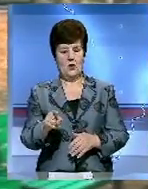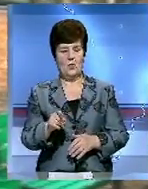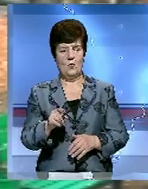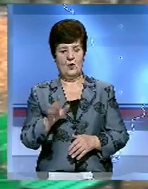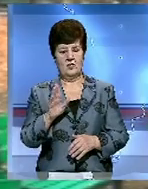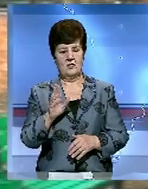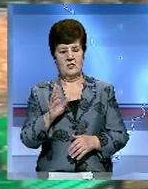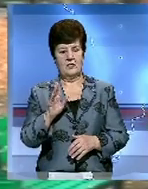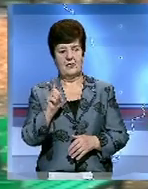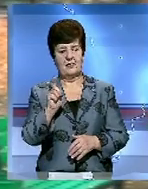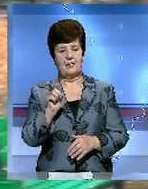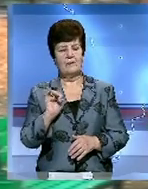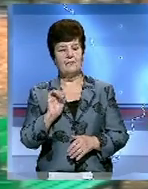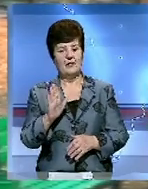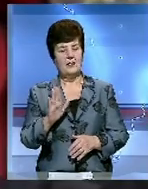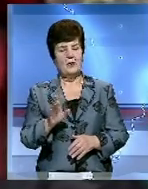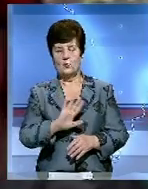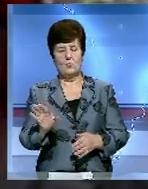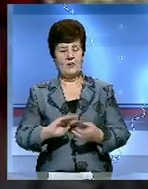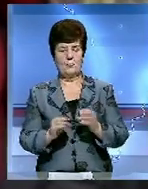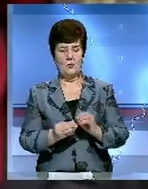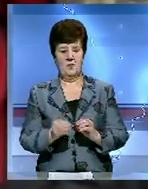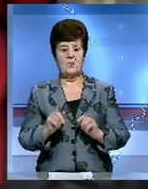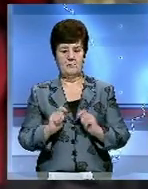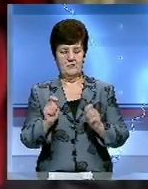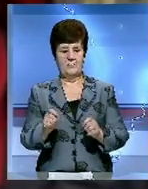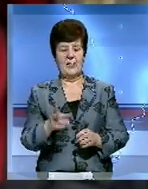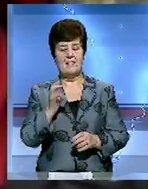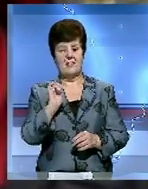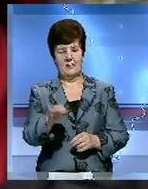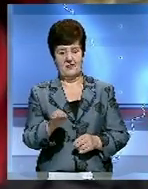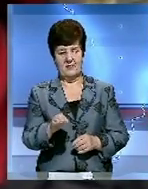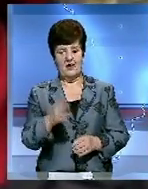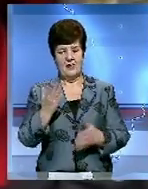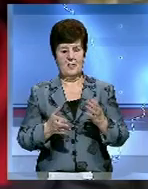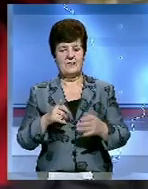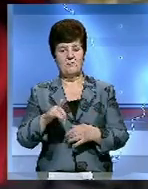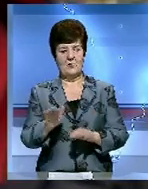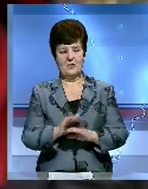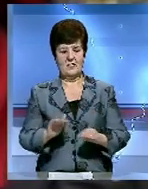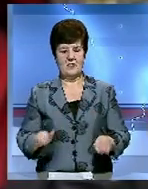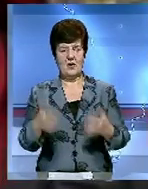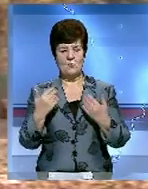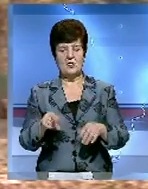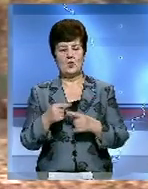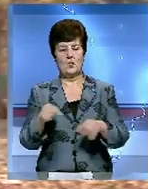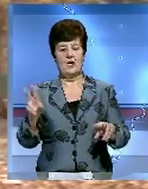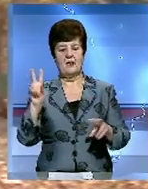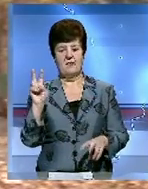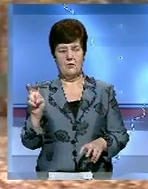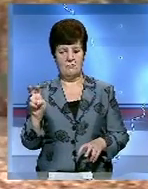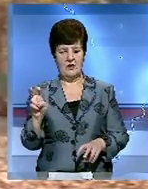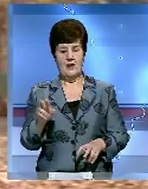Nu-i problemă. Nu văd în asta așa problemă. Нет, конечно, это если пойдет уже речь насчет детей, это уже другая тема. N-aș